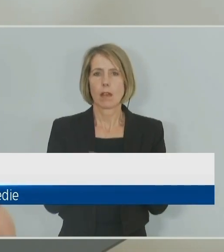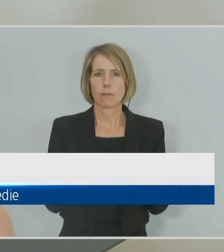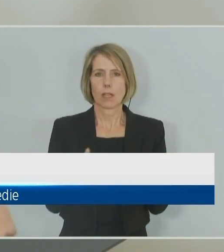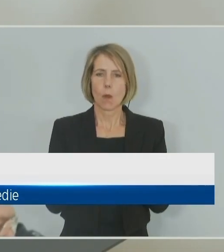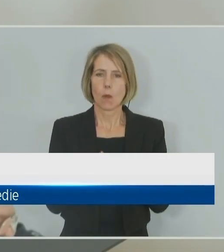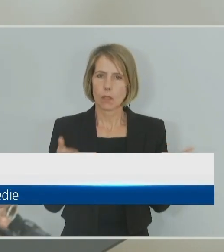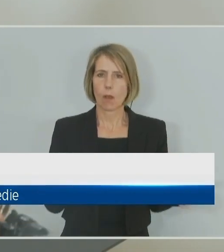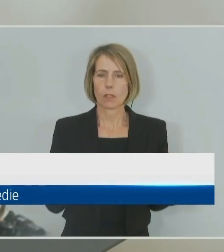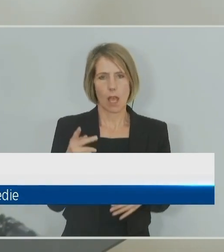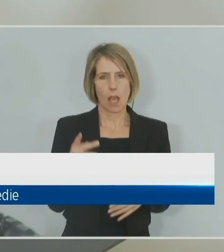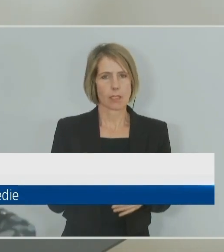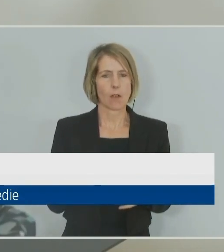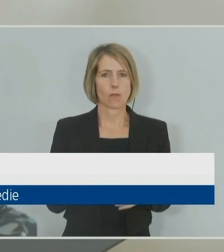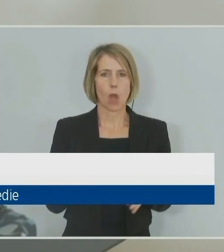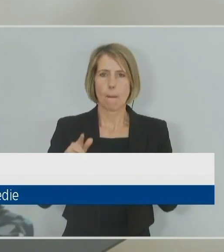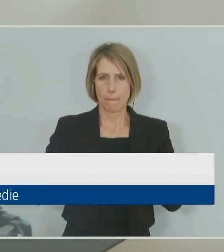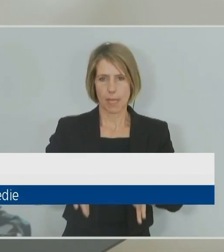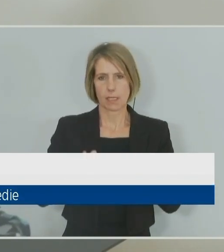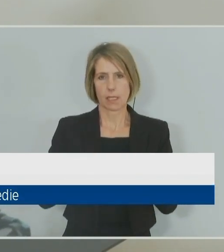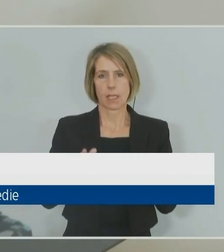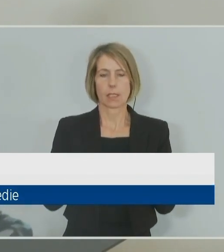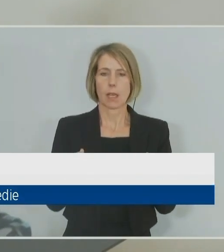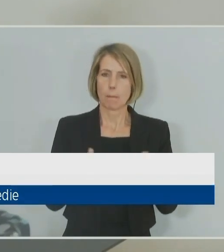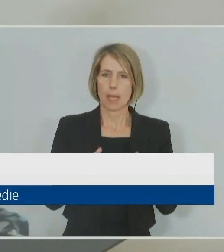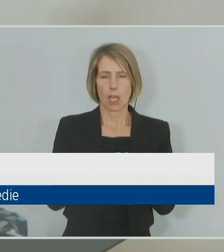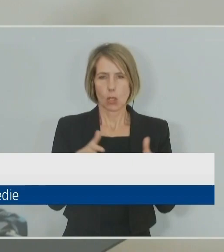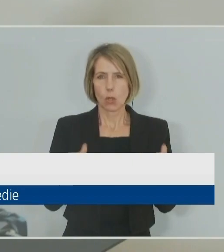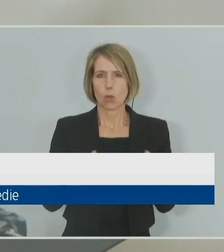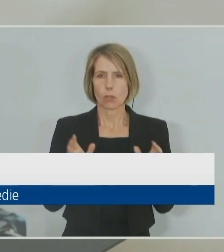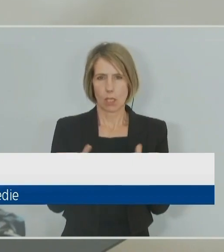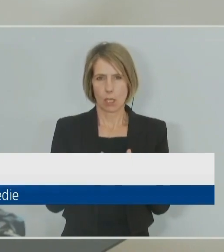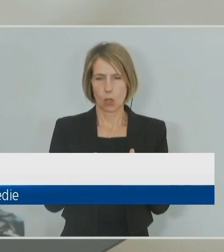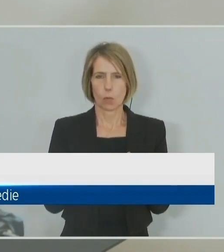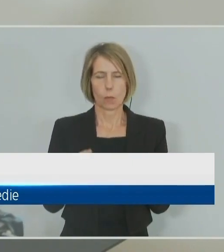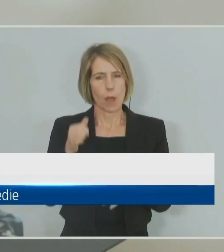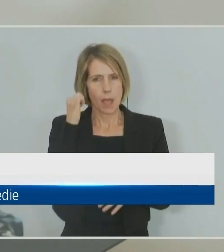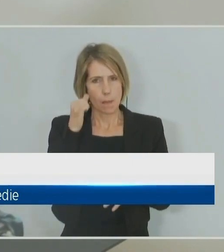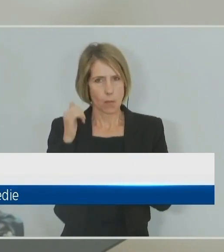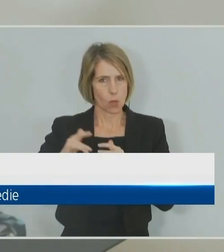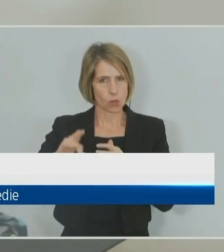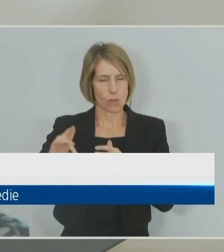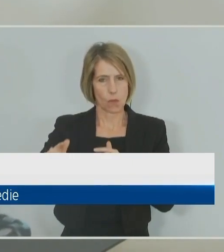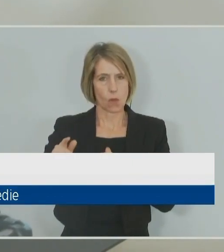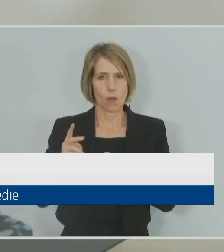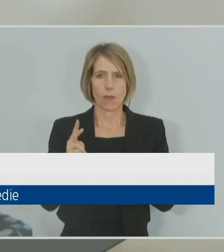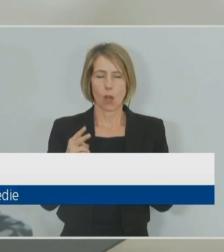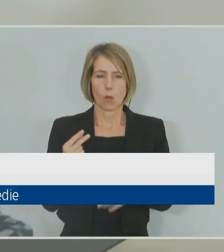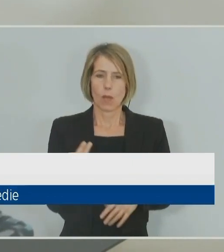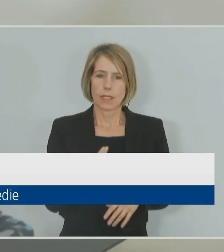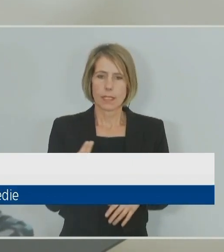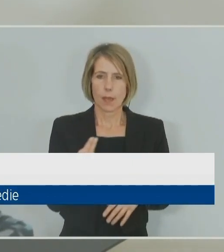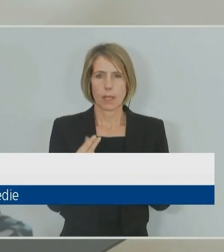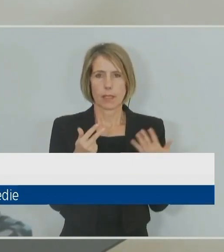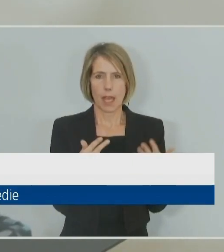elementeve ushtarake para militare si mercenarët e Wagnerit e kështu më radh, prezenca atyre në këto baza